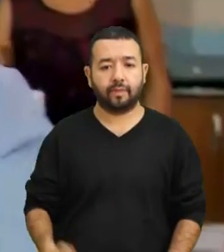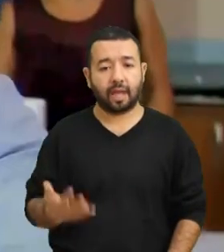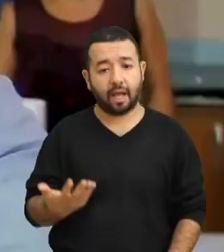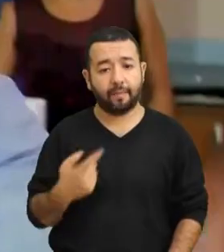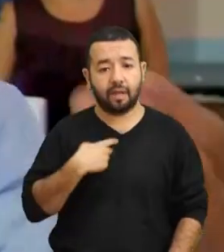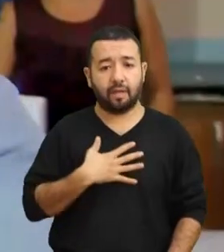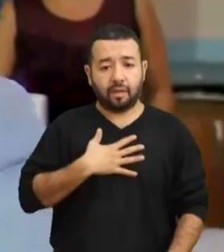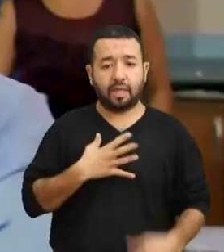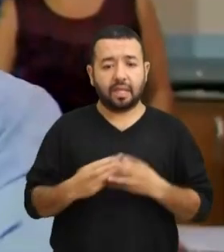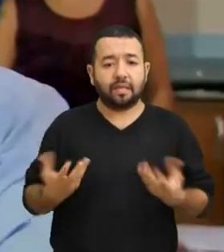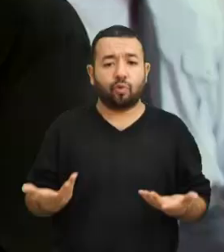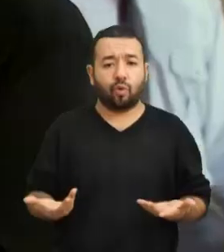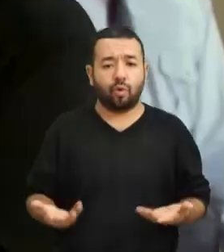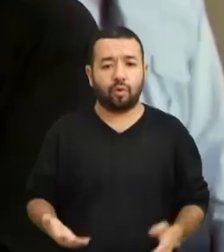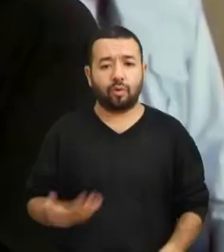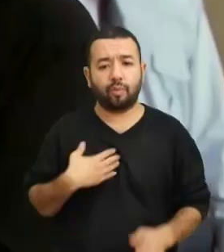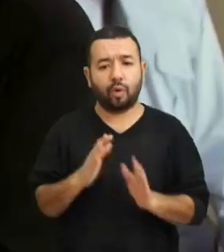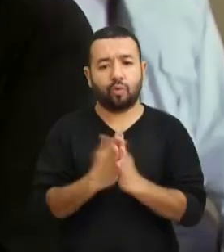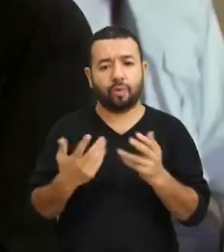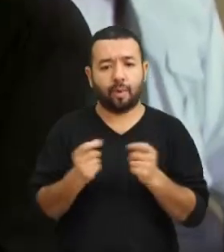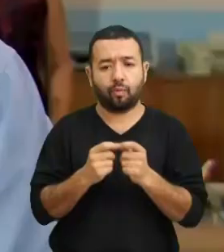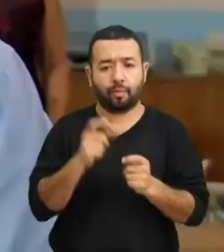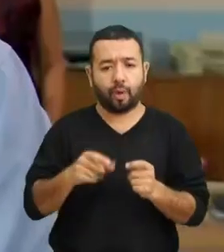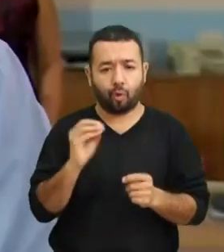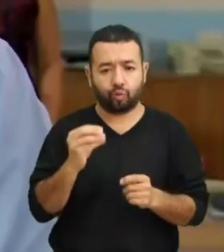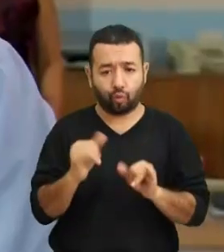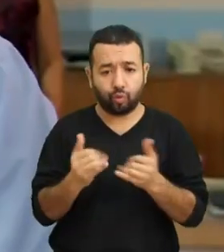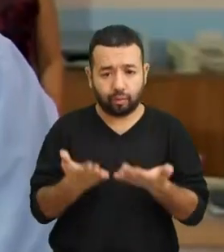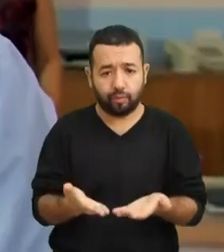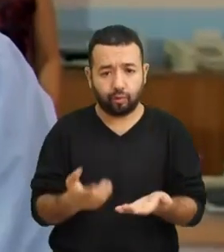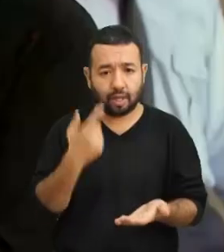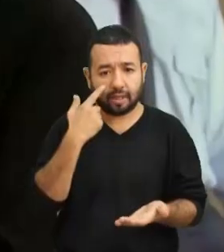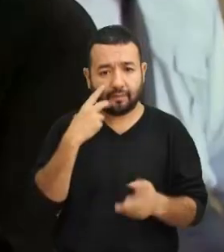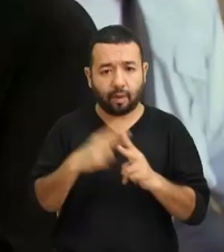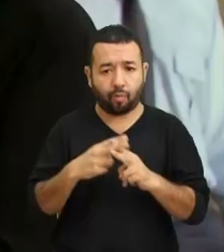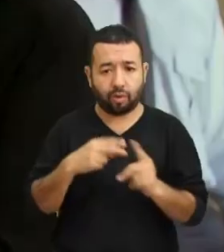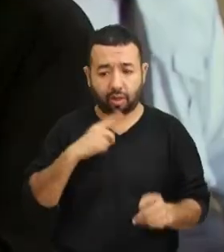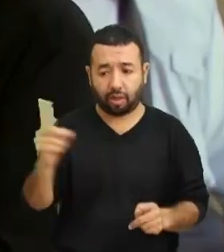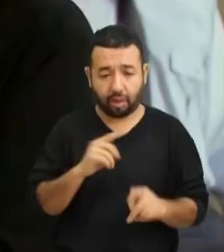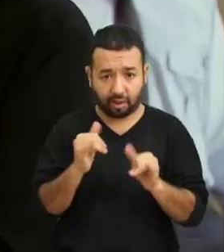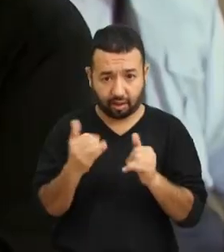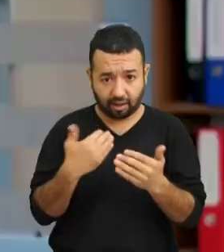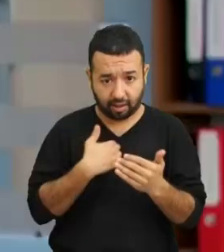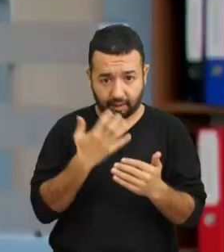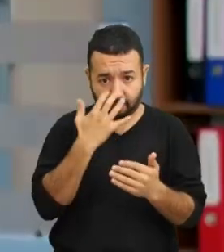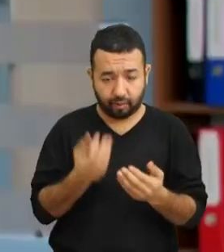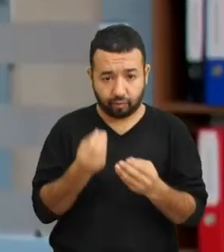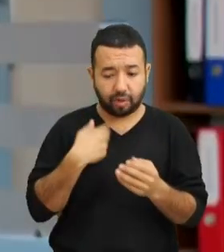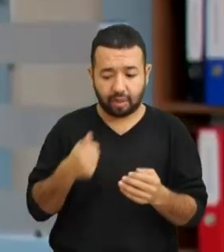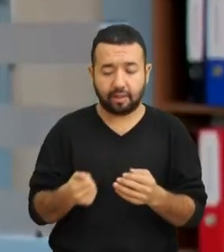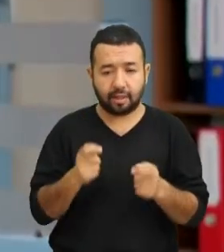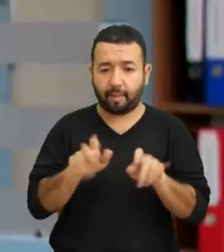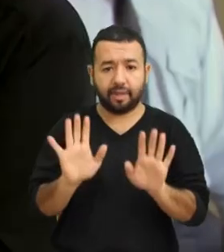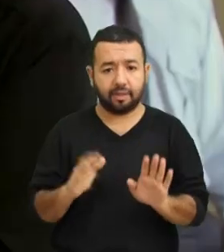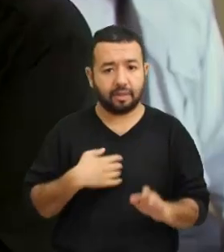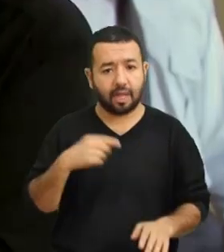Ama işte geçmiyor. Hıçkırık da geçmiyor. Kusura bakma Nurhan da bu çocuk oyuncağı değil. Devletin polisini böyle boş yere meşgul edip alarma geçiremez.